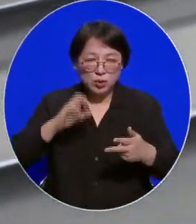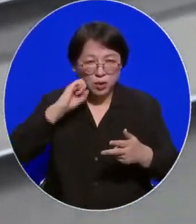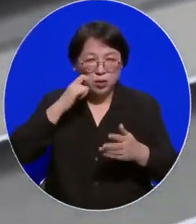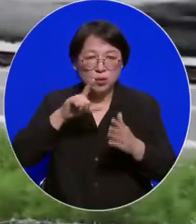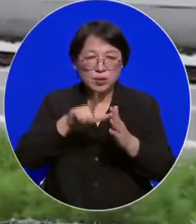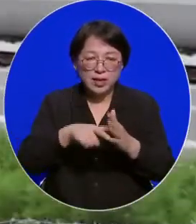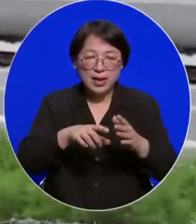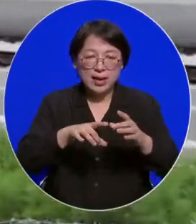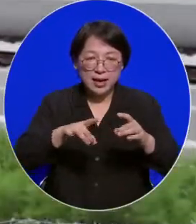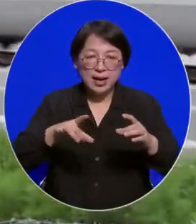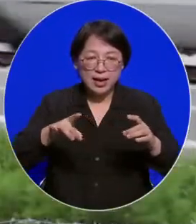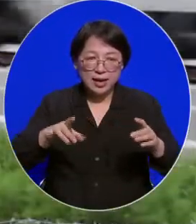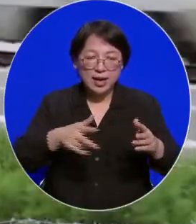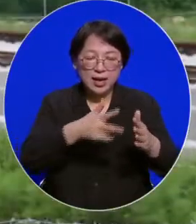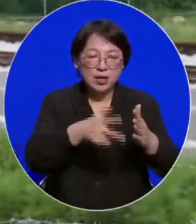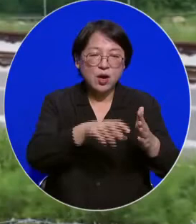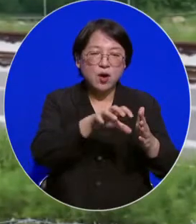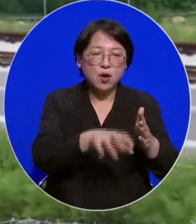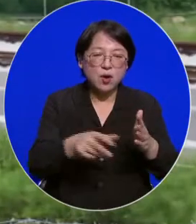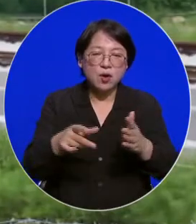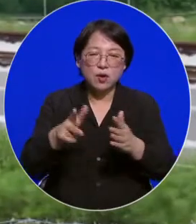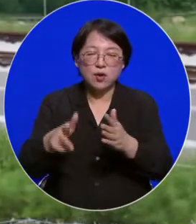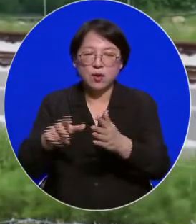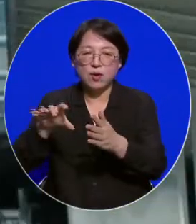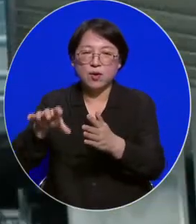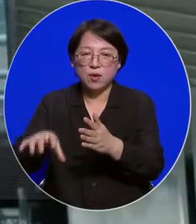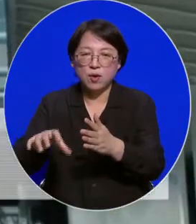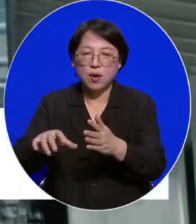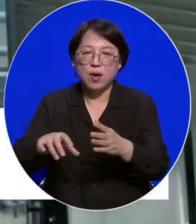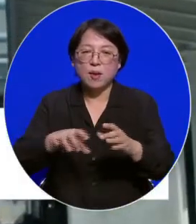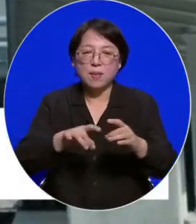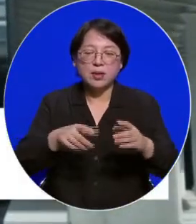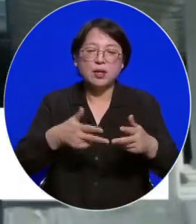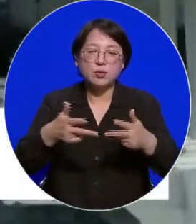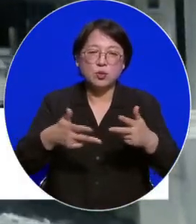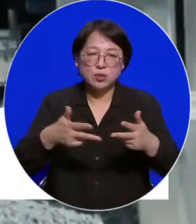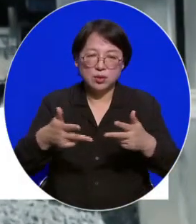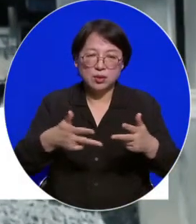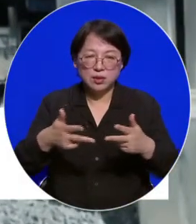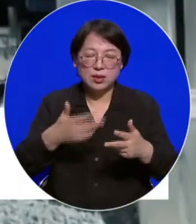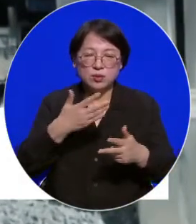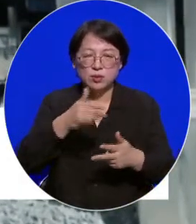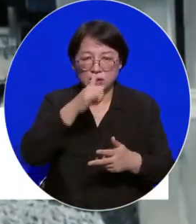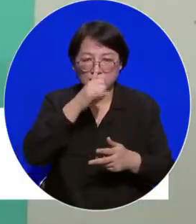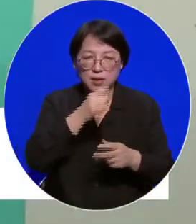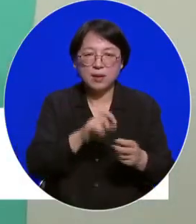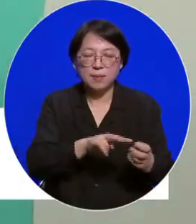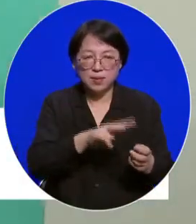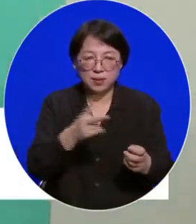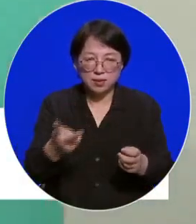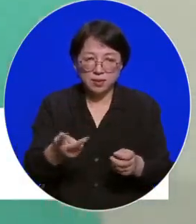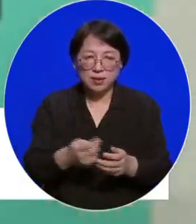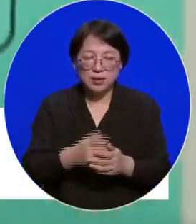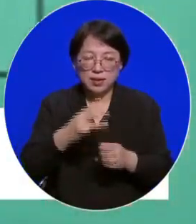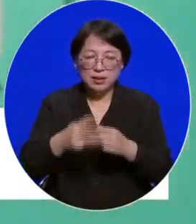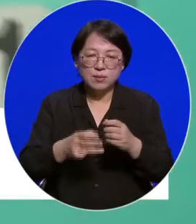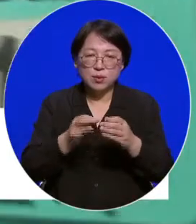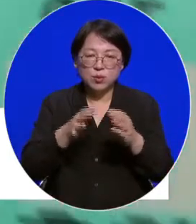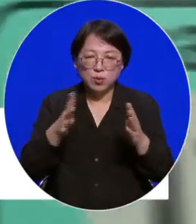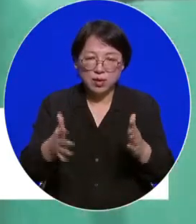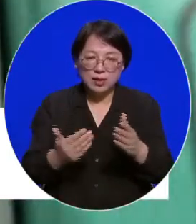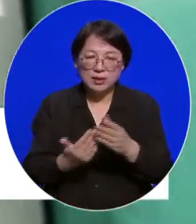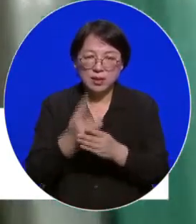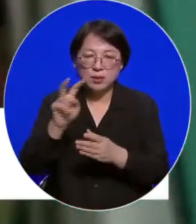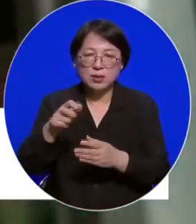대처할 수 있도록 맞춤형 대응 방안도 마련할 계획입니다. 이번 회의에서는 최근 3년 동안 철도 사고의